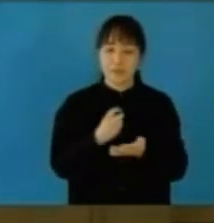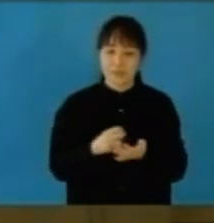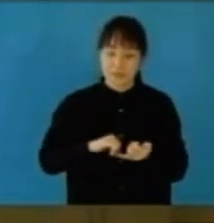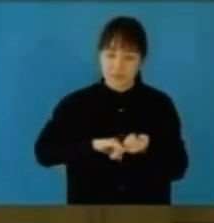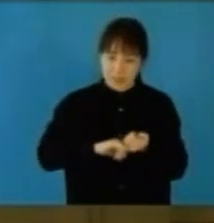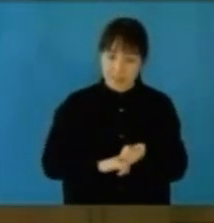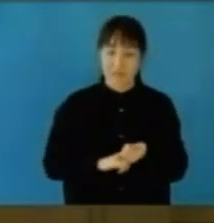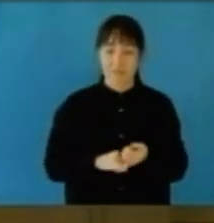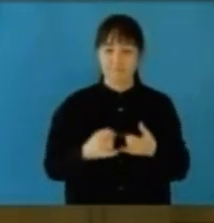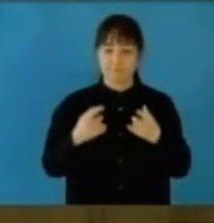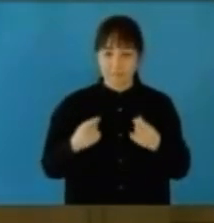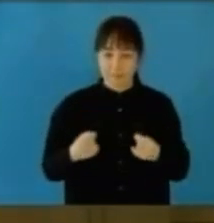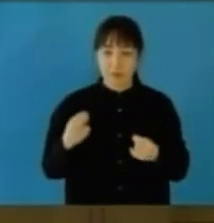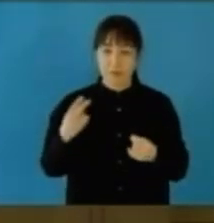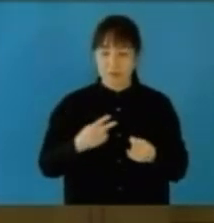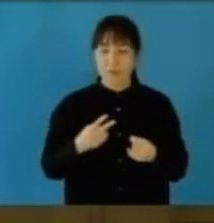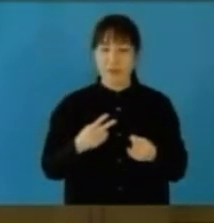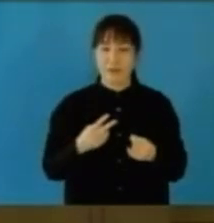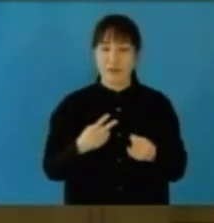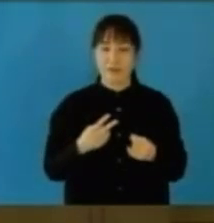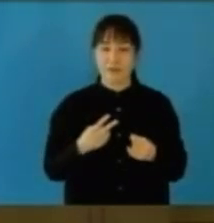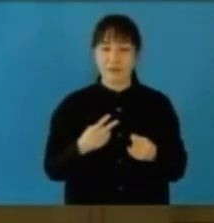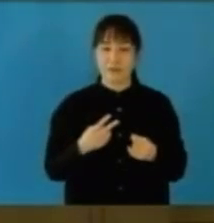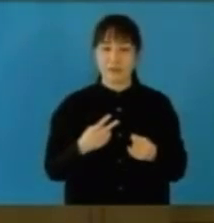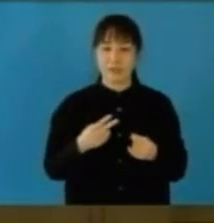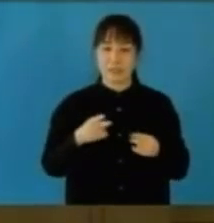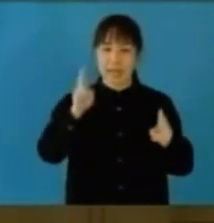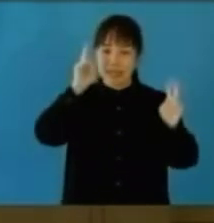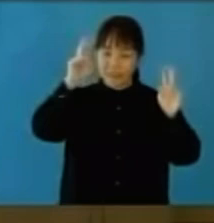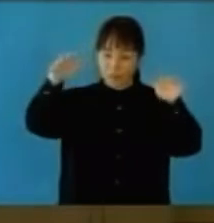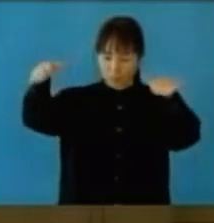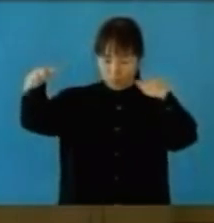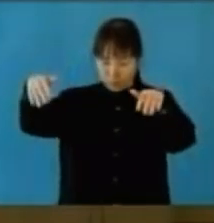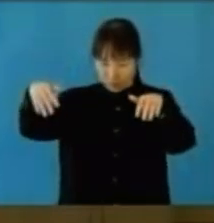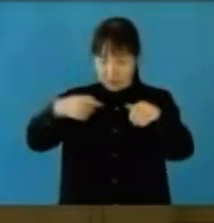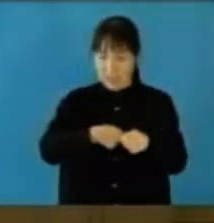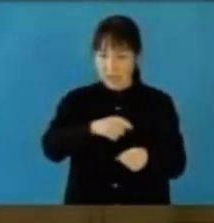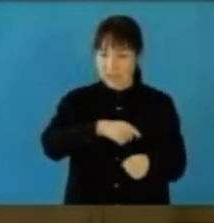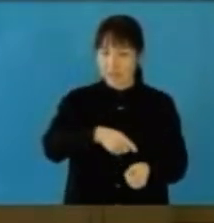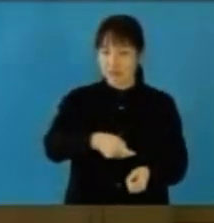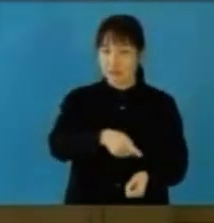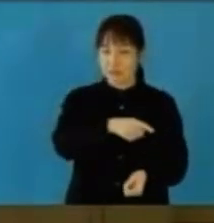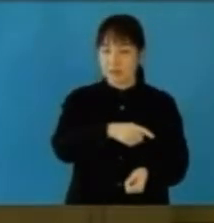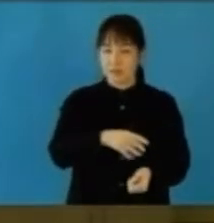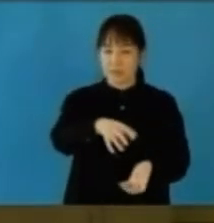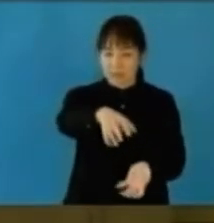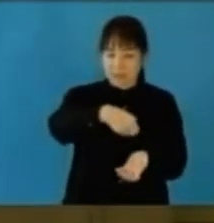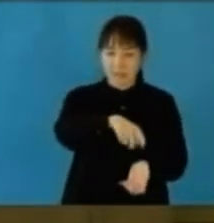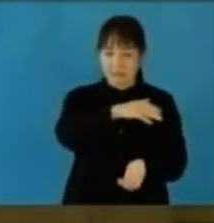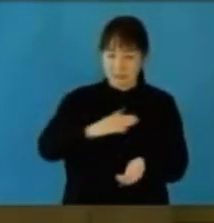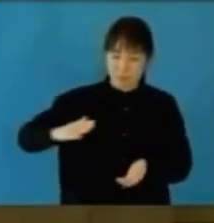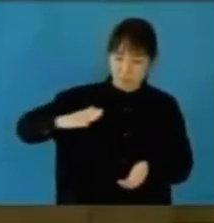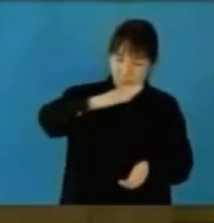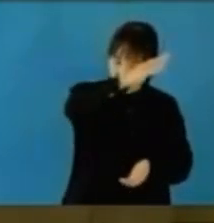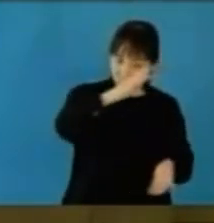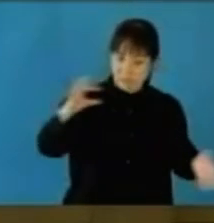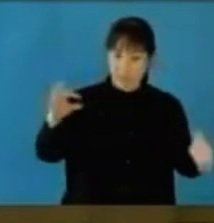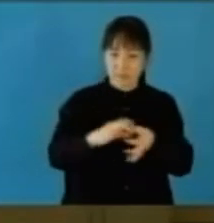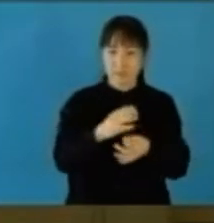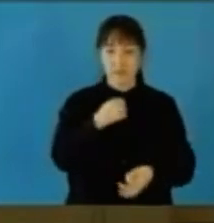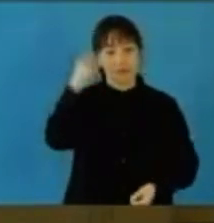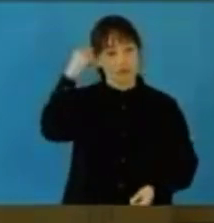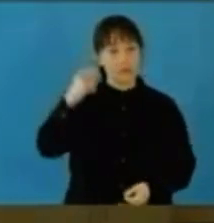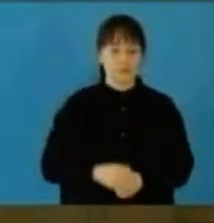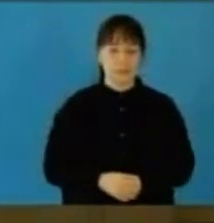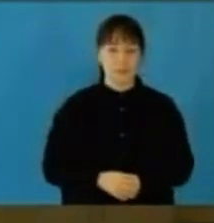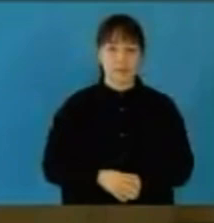と、また強い、企業誘致に取り組んで、稼ぐ力の向上を、ご自身が言っていることにつなげていただきたいことを要望しておきます。で、本